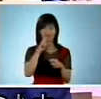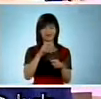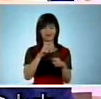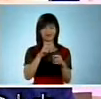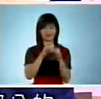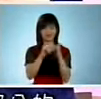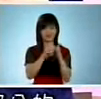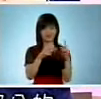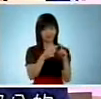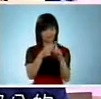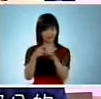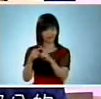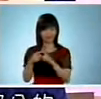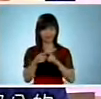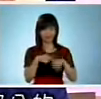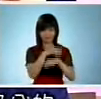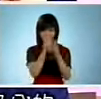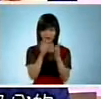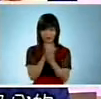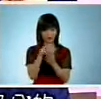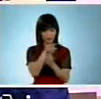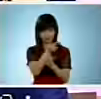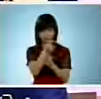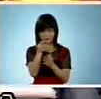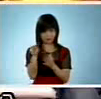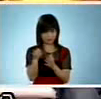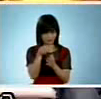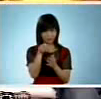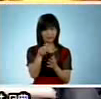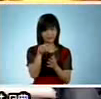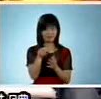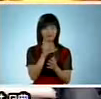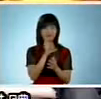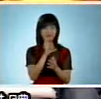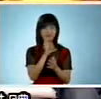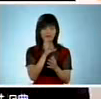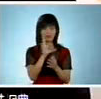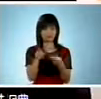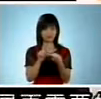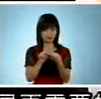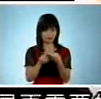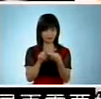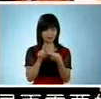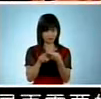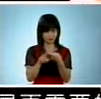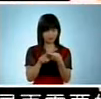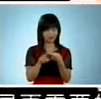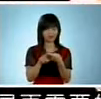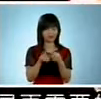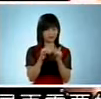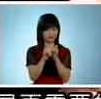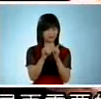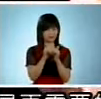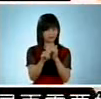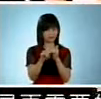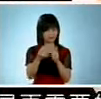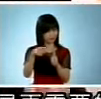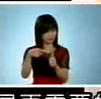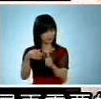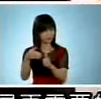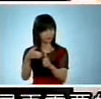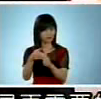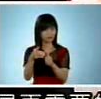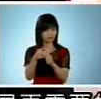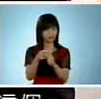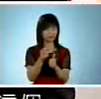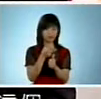社会人士哦，能够多看一部分的在这个部分。 而且我们媒体来做社会教育功能是